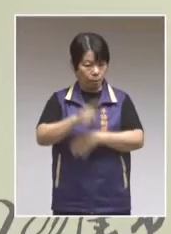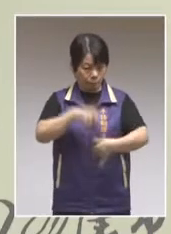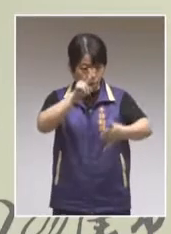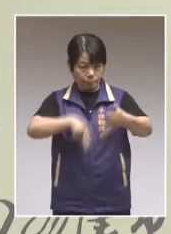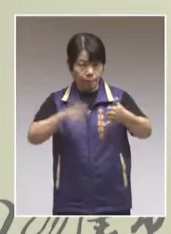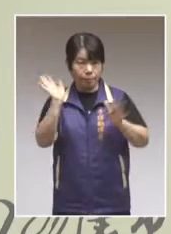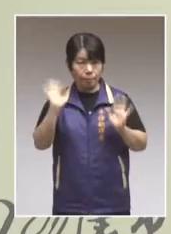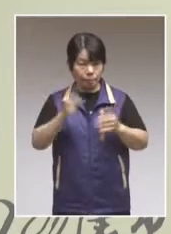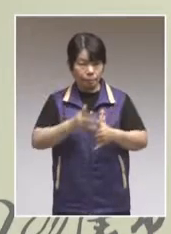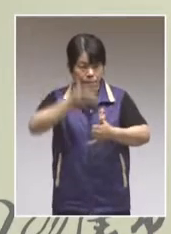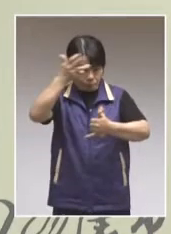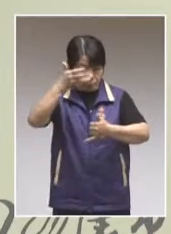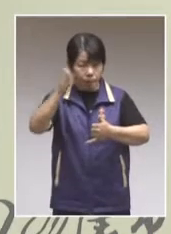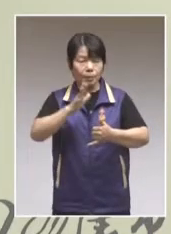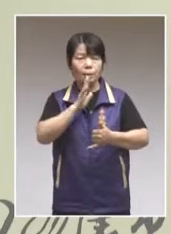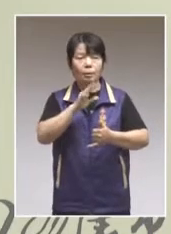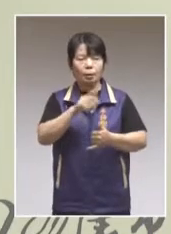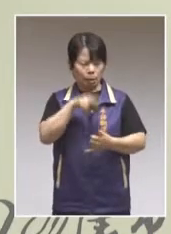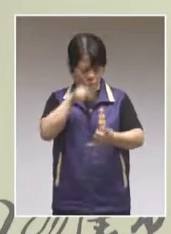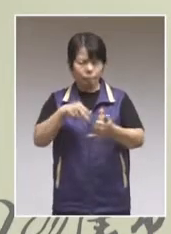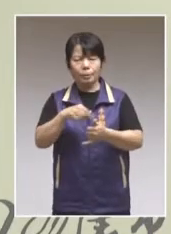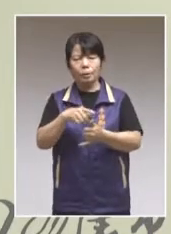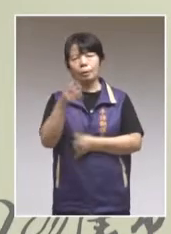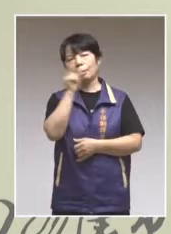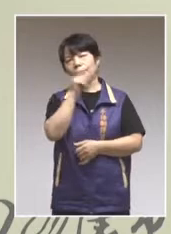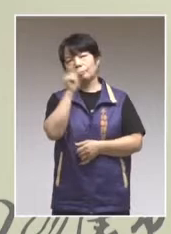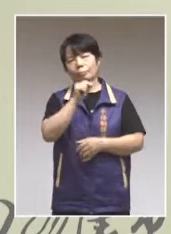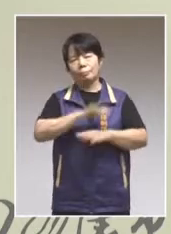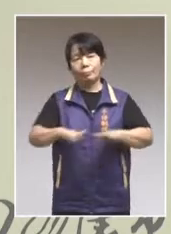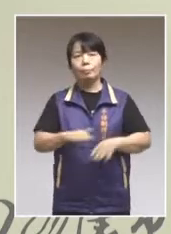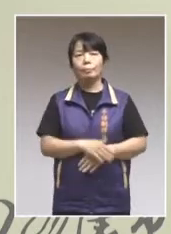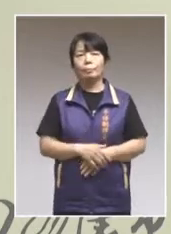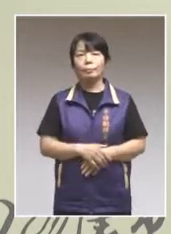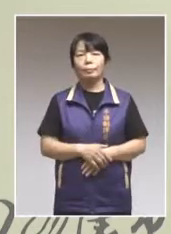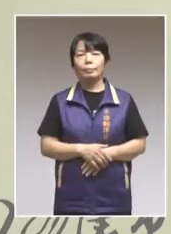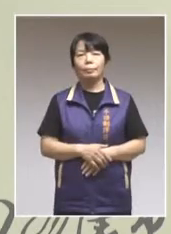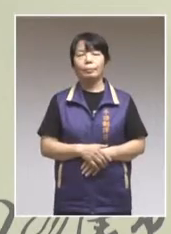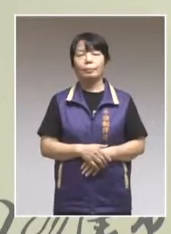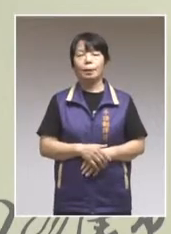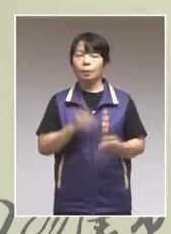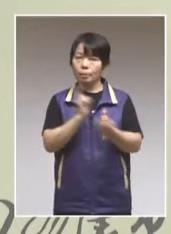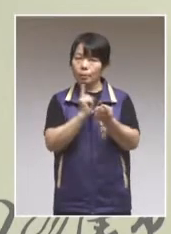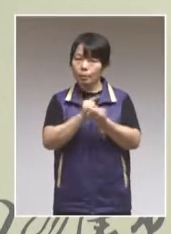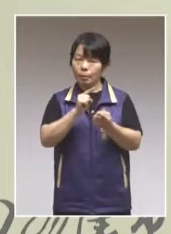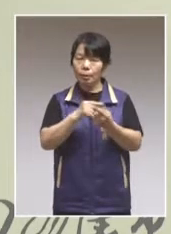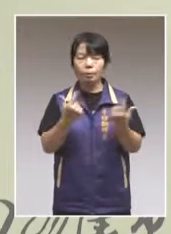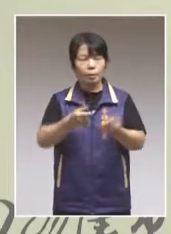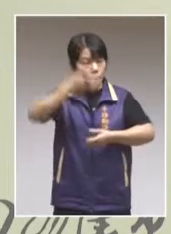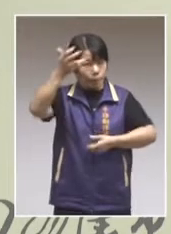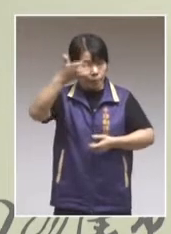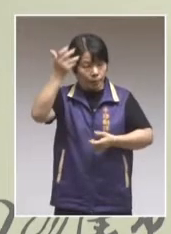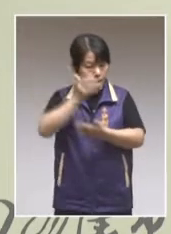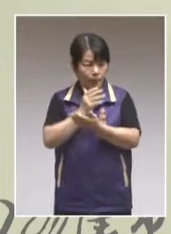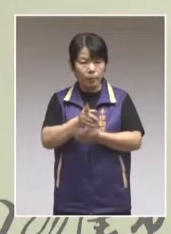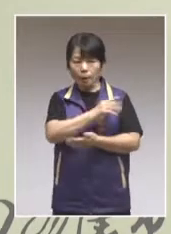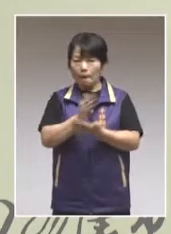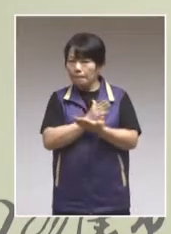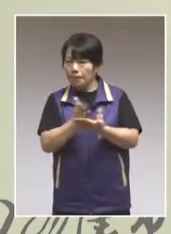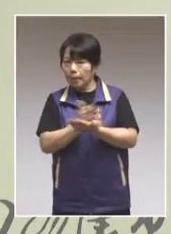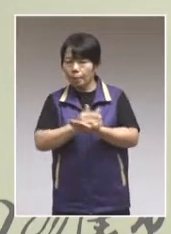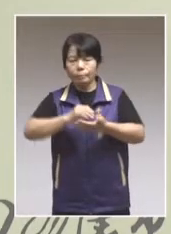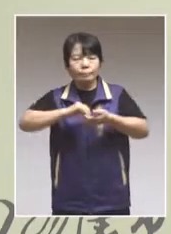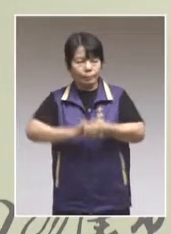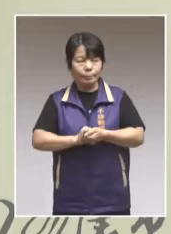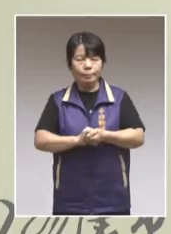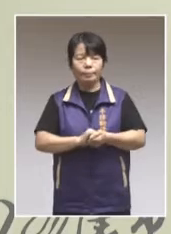烧，他其实是看多了啦就比较这个对于这些所谓的发烧，他就可以做一些